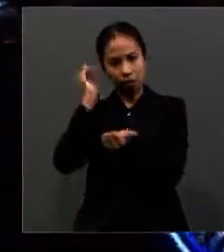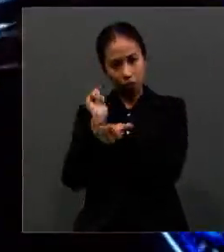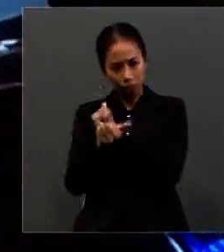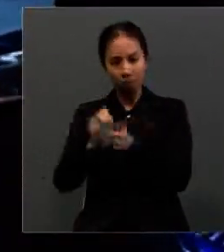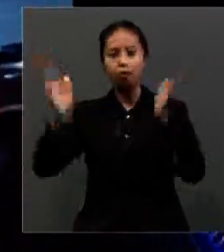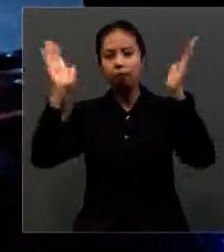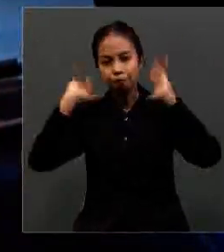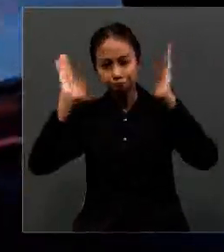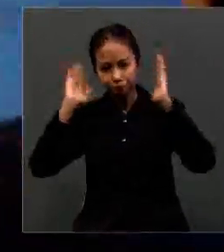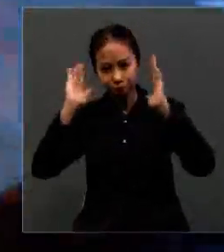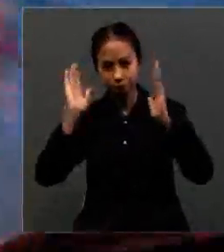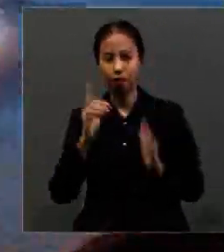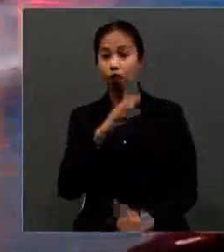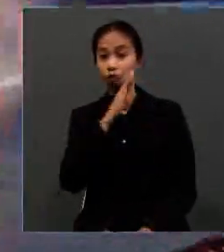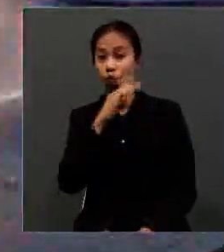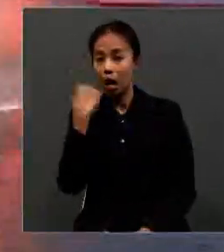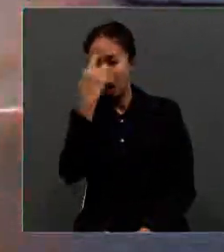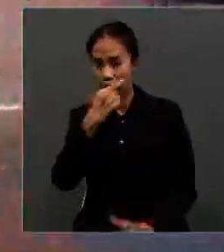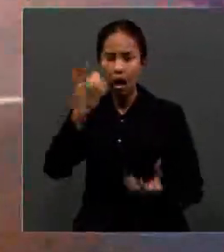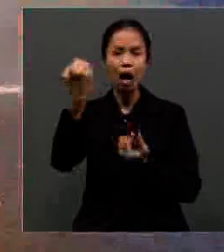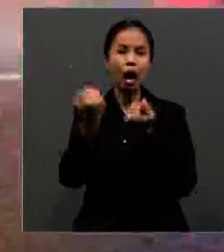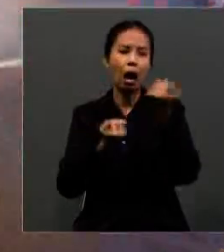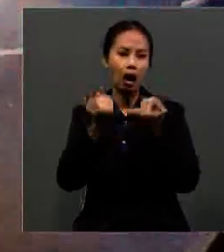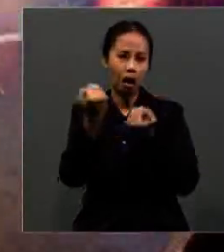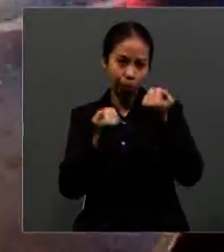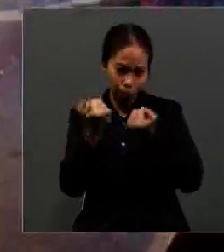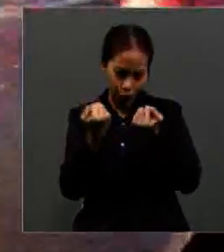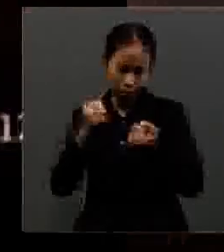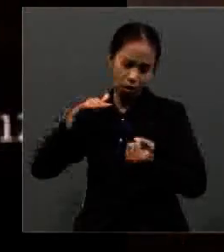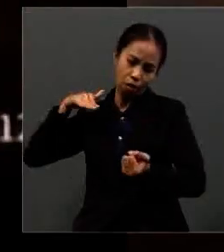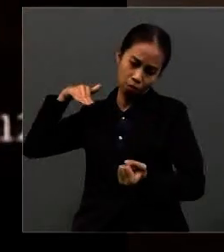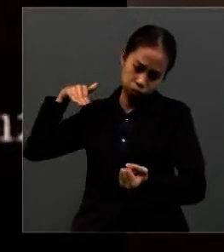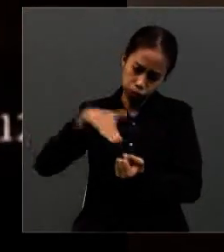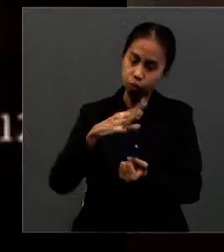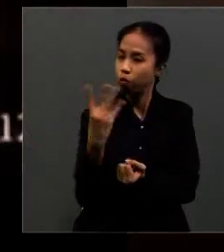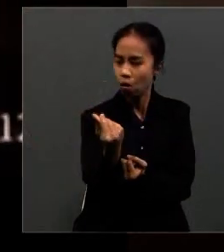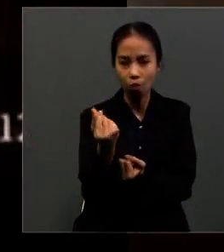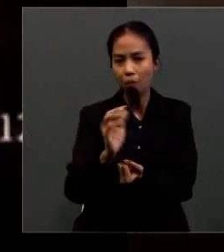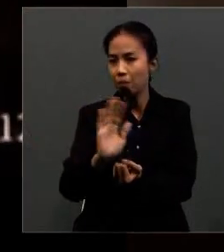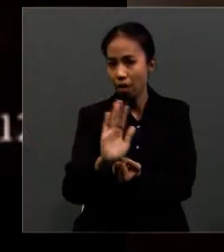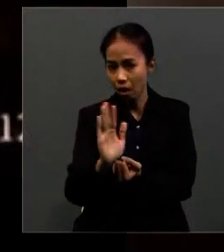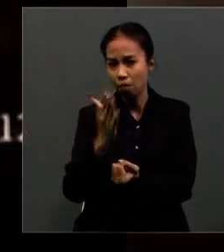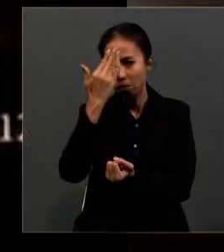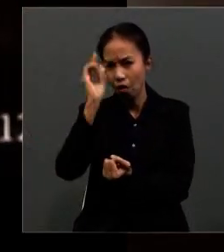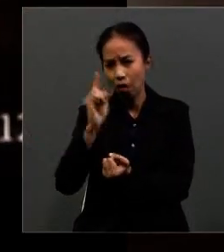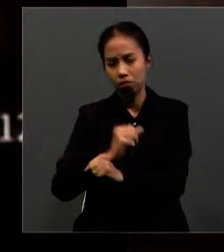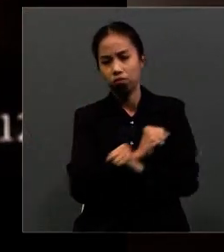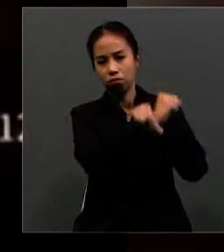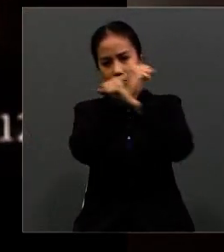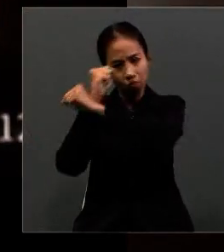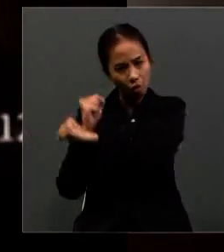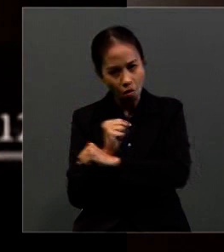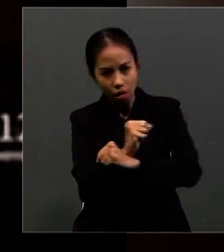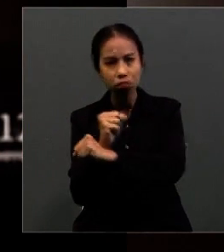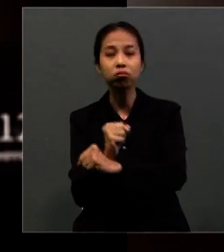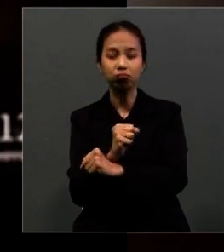ชาสัมพันธ์ให้ผู้ใช้รถใช้ถนนถ้าจะผ่านในช่วงดังกล่าวนี้ให้จำกัดการใช้ความเร็วในเส้นทางดังกล่าวนะครับเพื่อเป็นการป้องกันและล